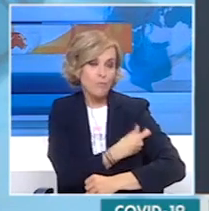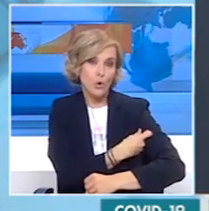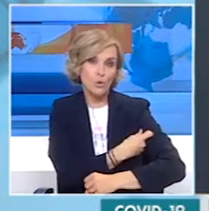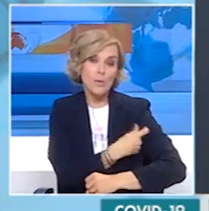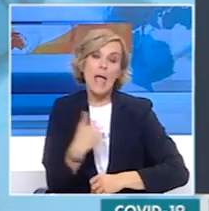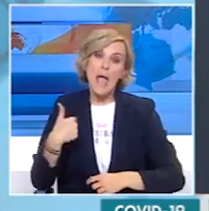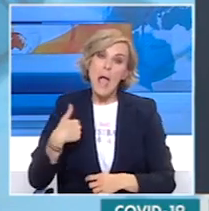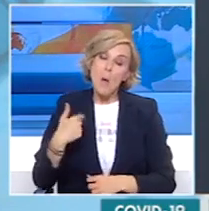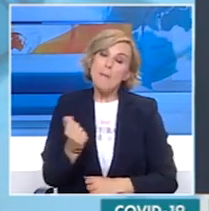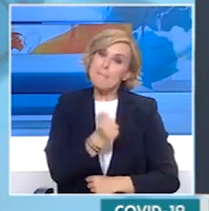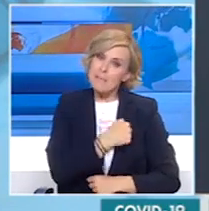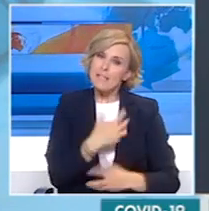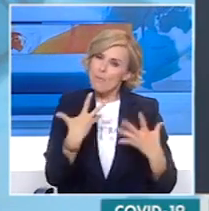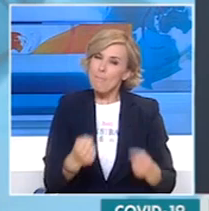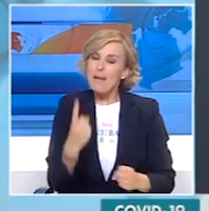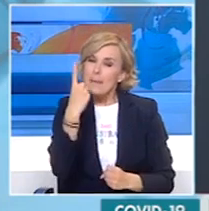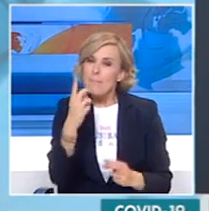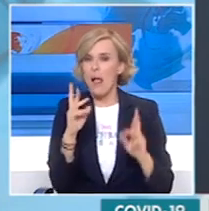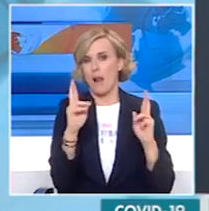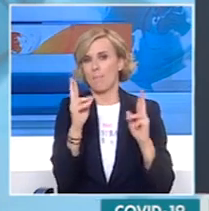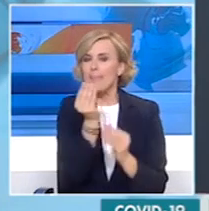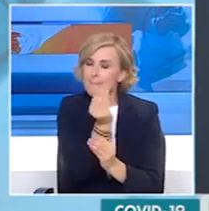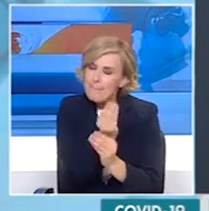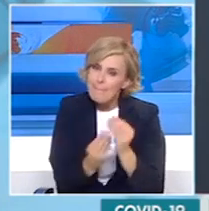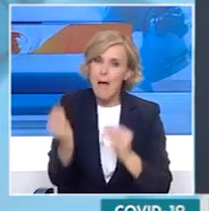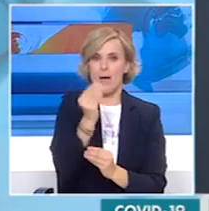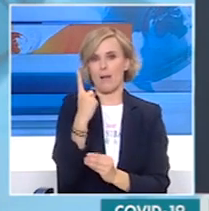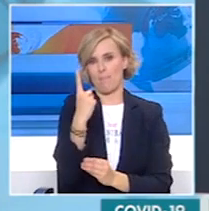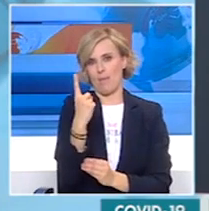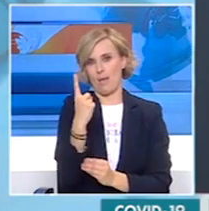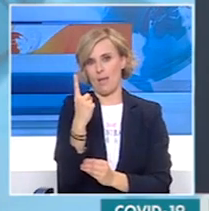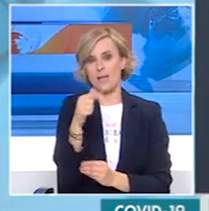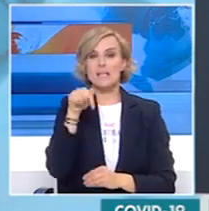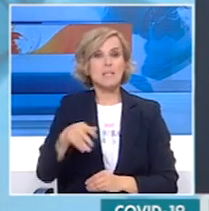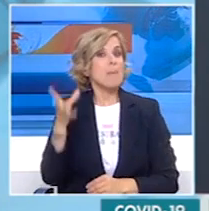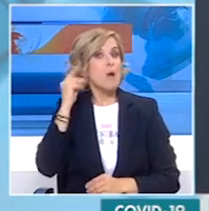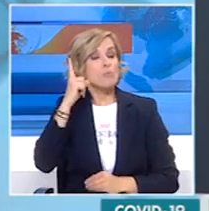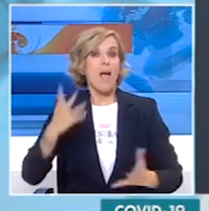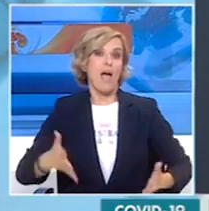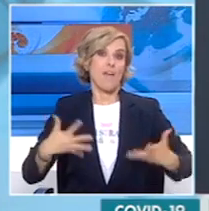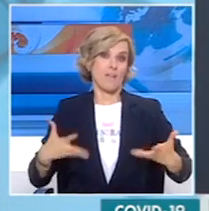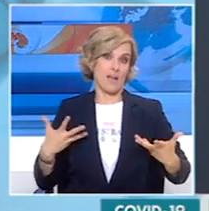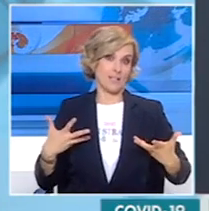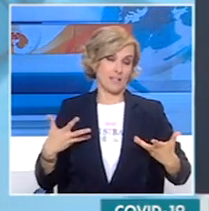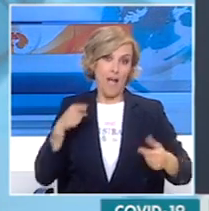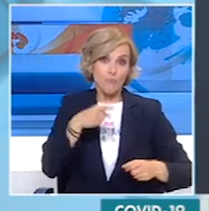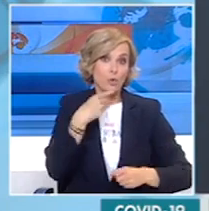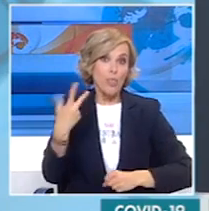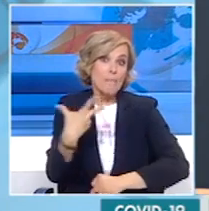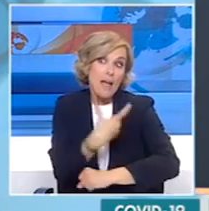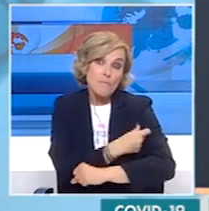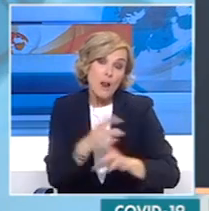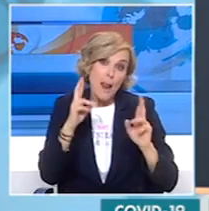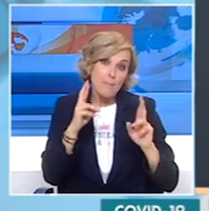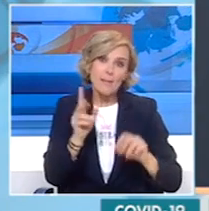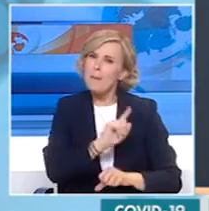ελπίδα παραπάνω σε σχέση με τις προσπάθειες που γίνονται να βρεθεί κάτι καλό. Και ήδη σήμερα ακούσαμε μια ευχάριστη είδηση. Άρα, να